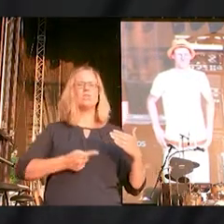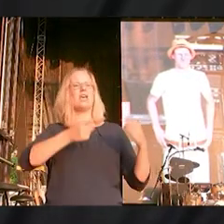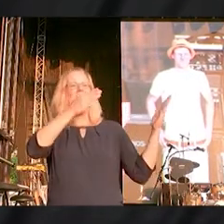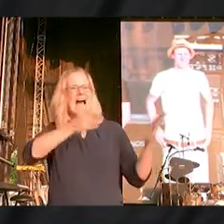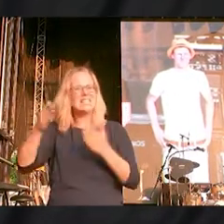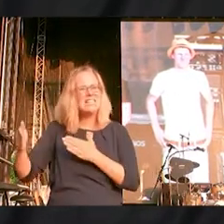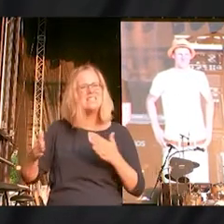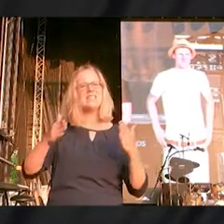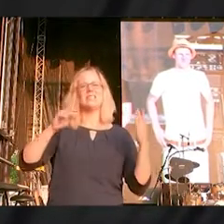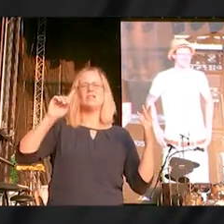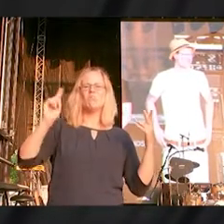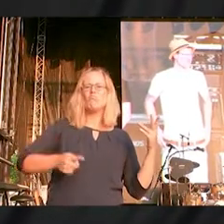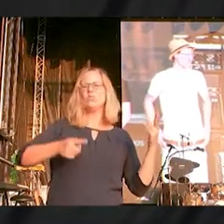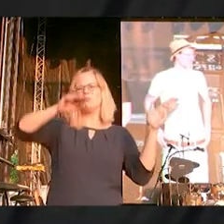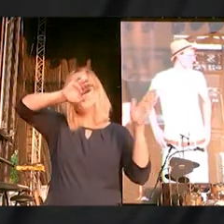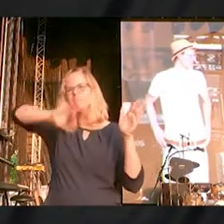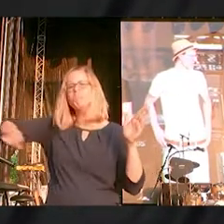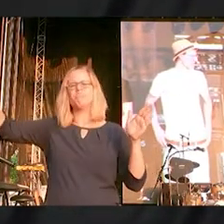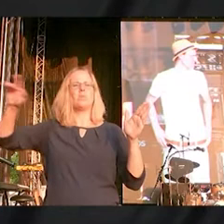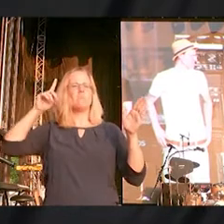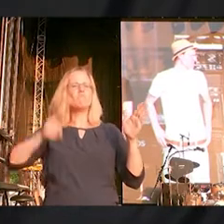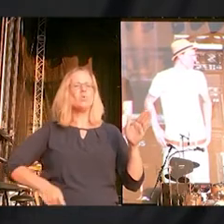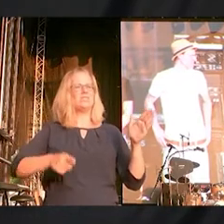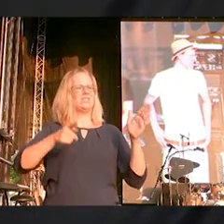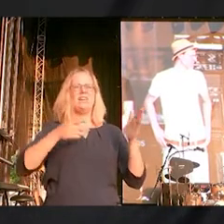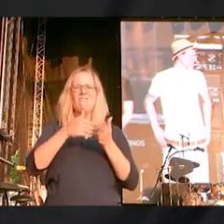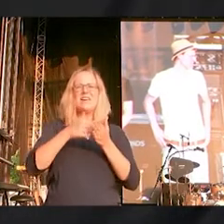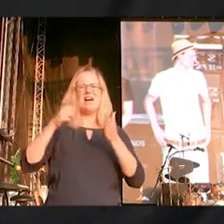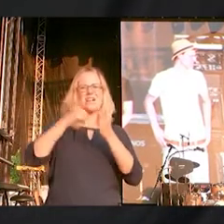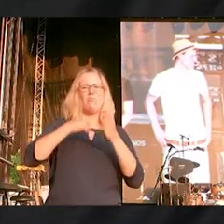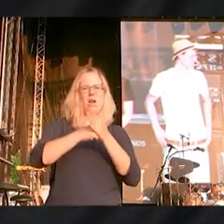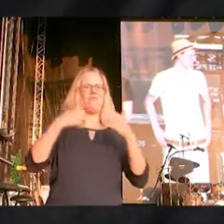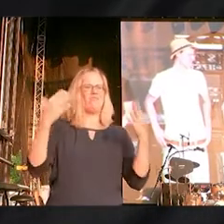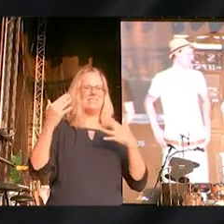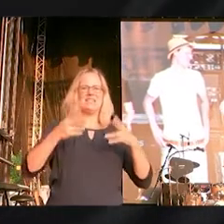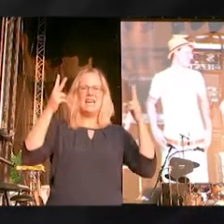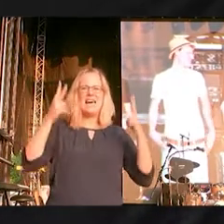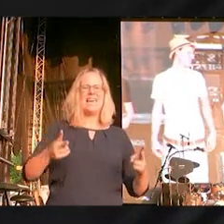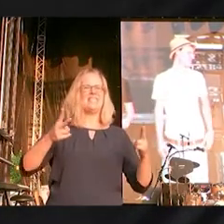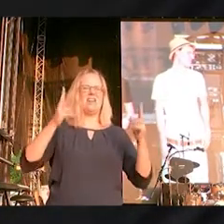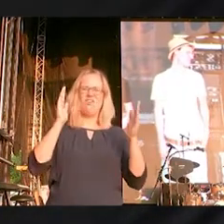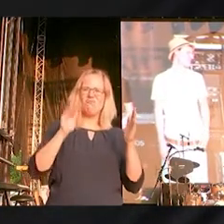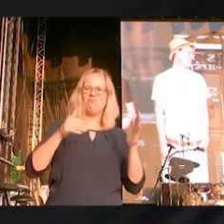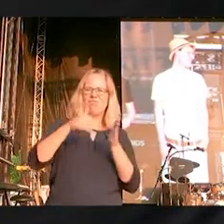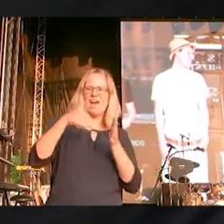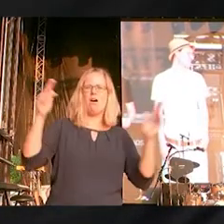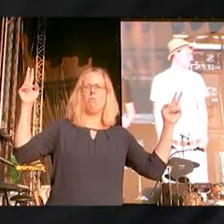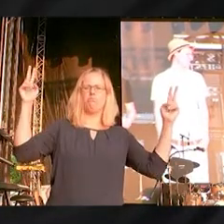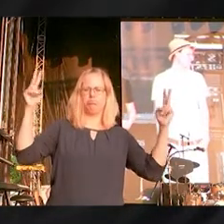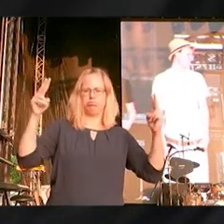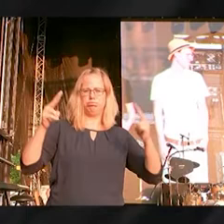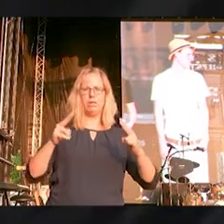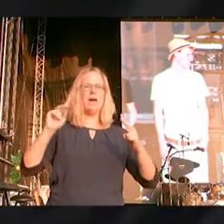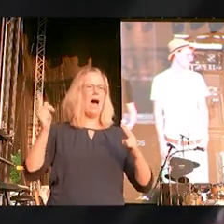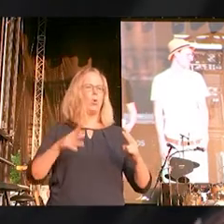unsere Rechte nicht weiter eingeschränkt werden. Und es liegt an uns, dass Sachsen nicht kippt, dass Thüringen nicht kippt und